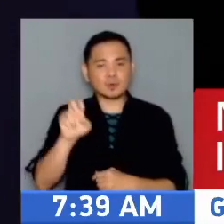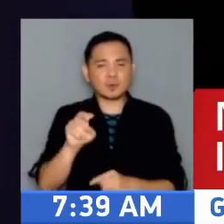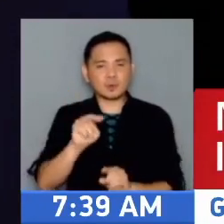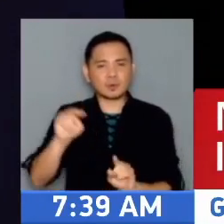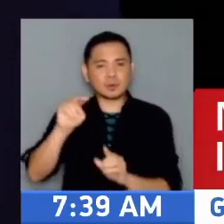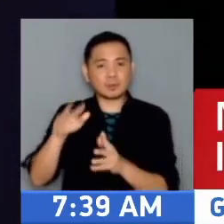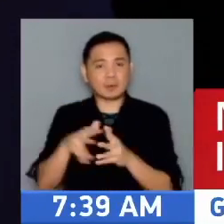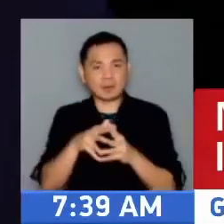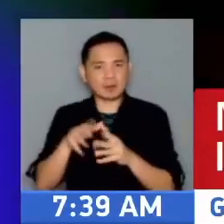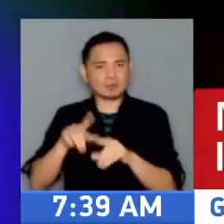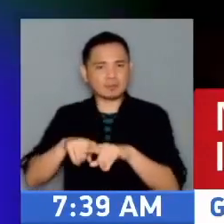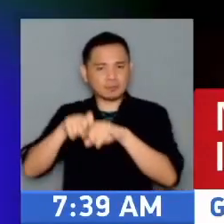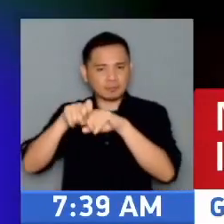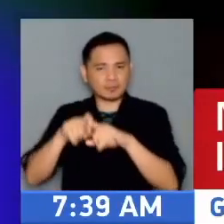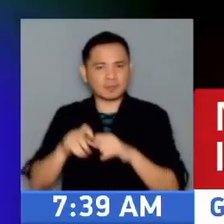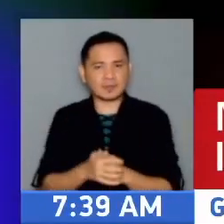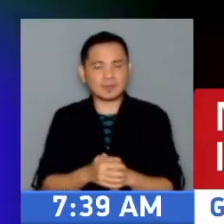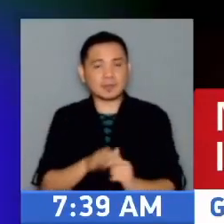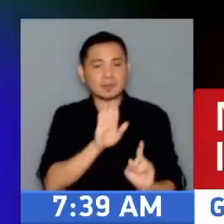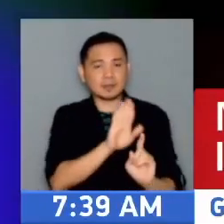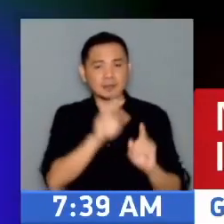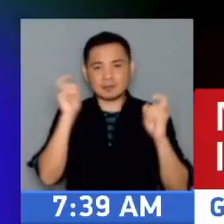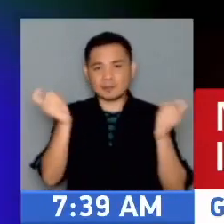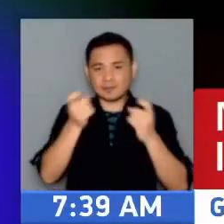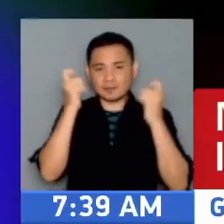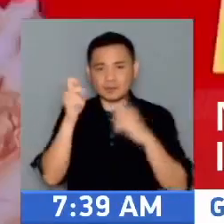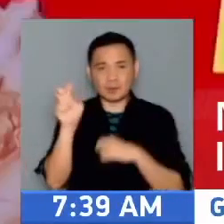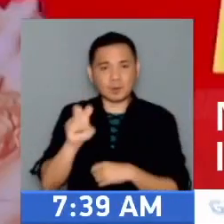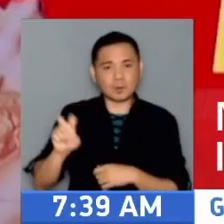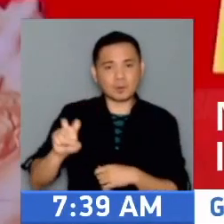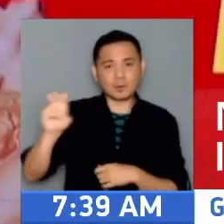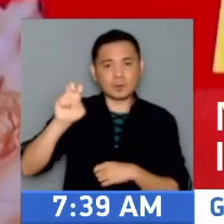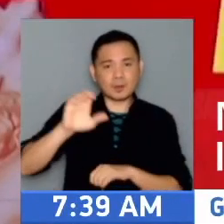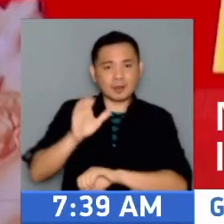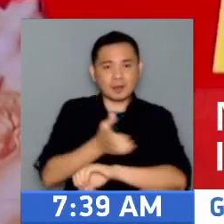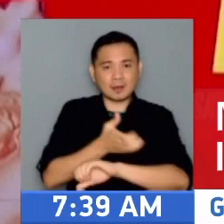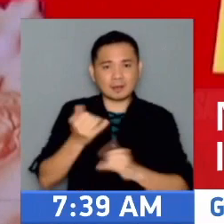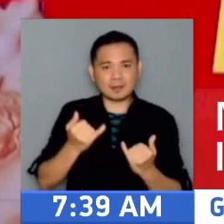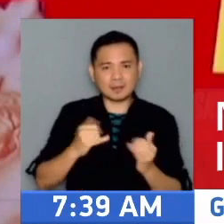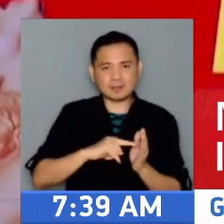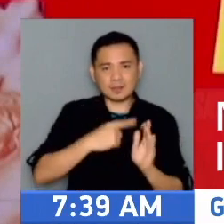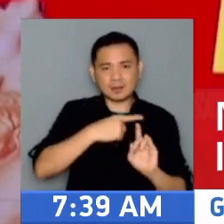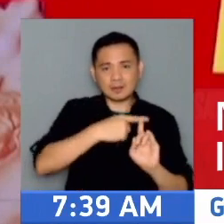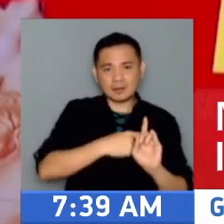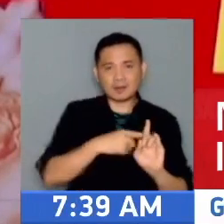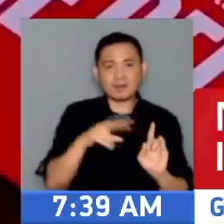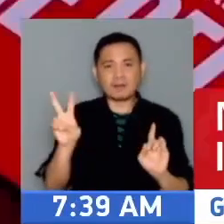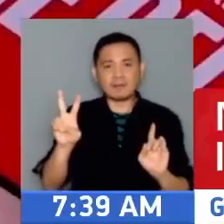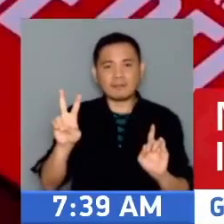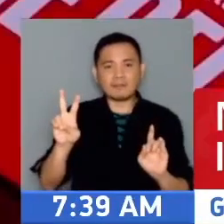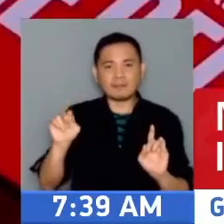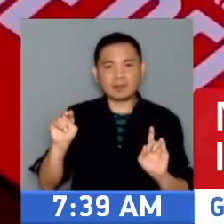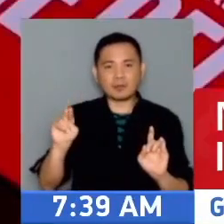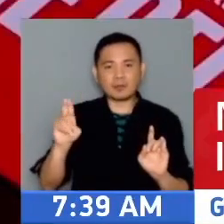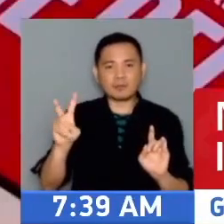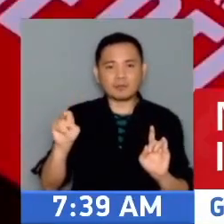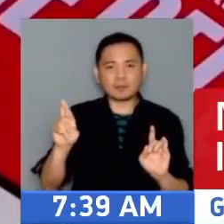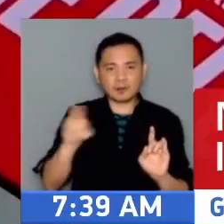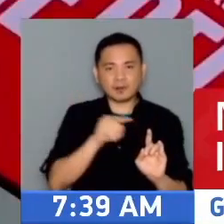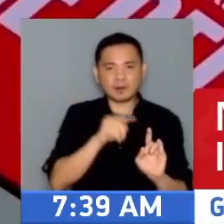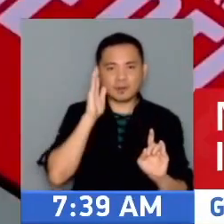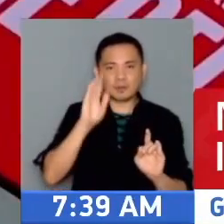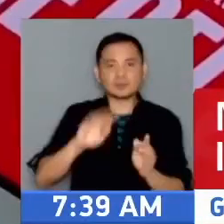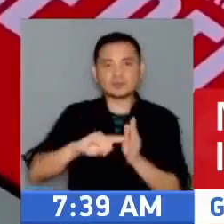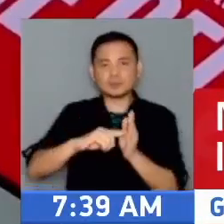habang siya'y nagpapagaling. Ang kanyang celebration tour na dapat nagsimula this month sa Vancouver, magsisimula na sa Europe sa October. Ayon sa